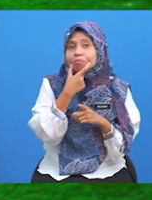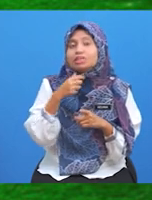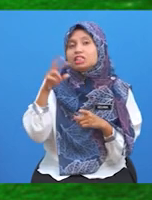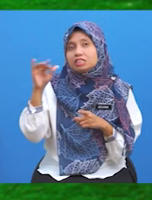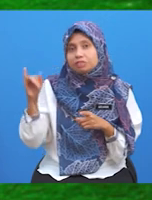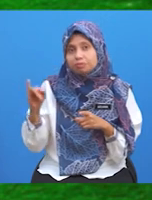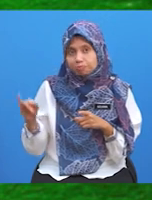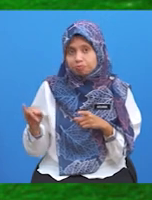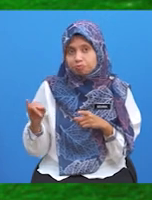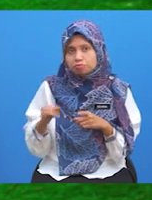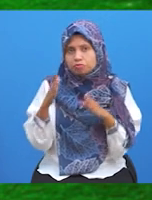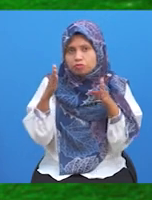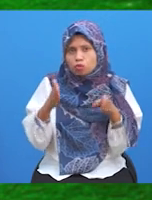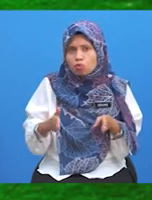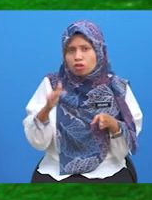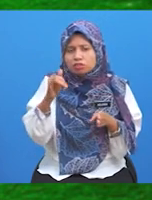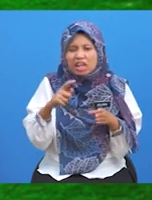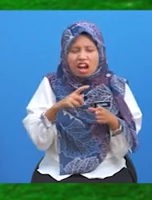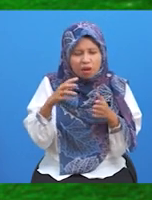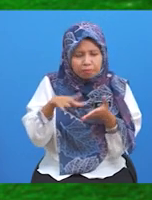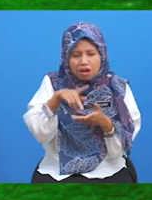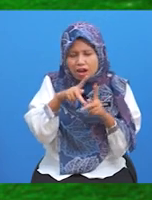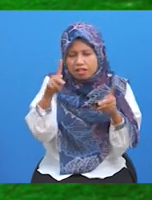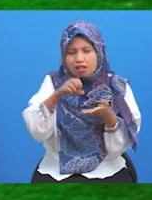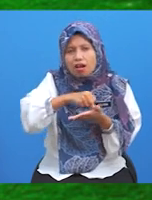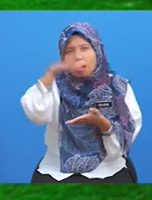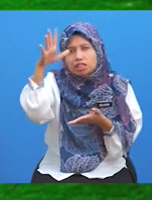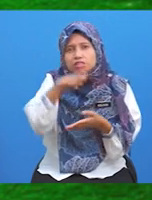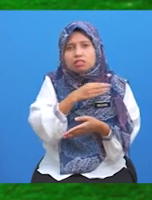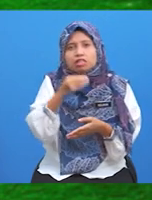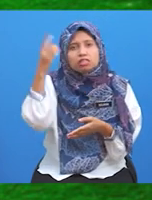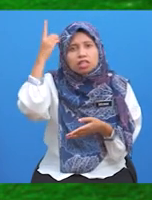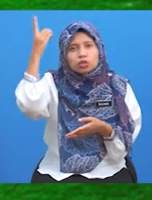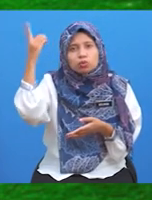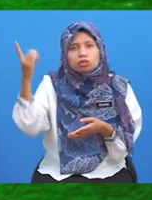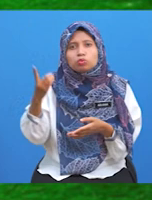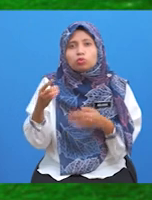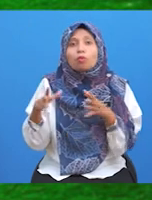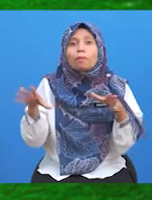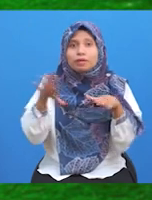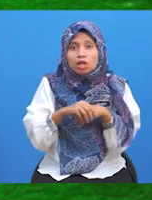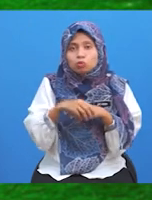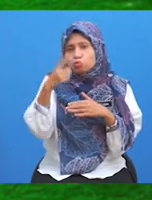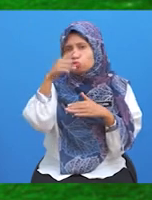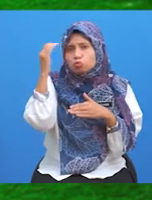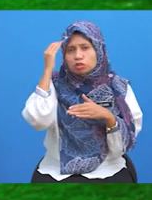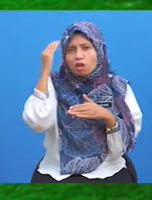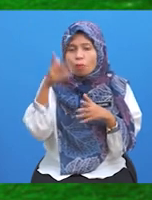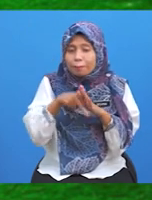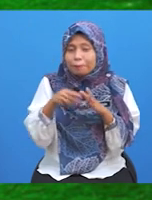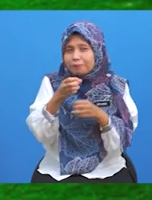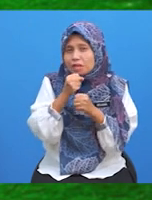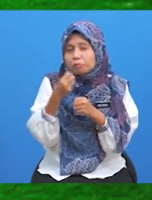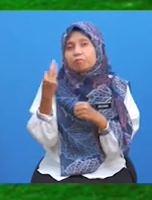Siu, iaitu orang terkaya di Sarawak, dan datu-datu Melayu bagi mengetahui pendapat mereka tentang